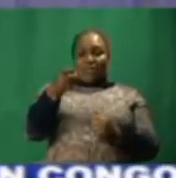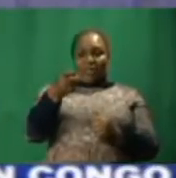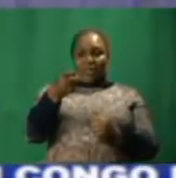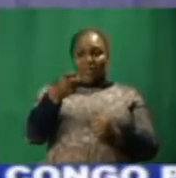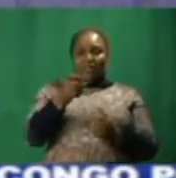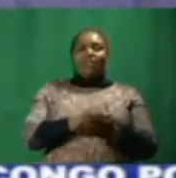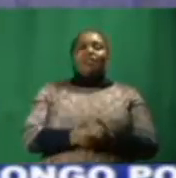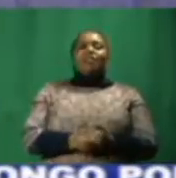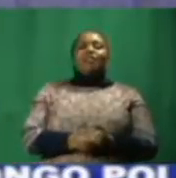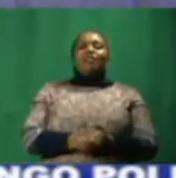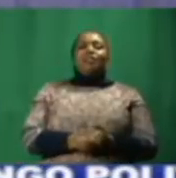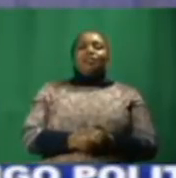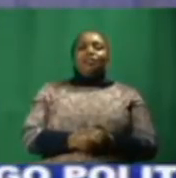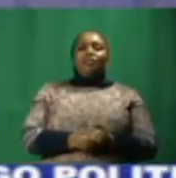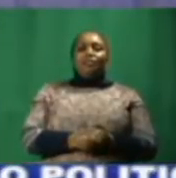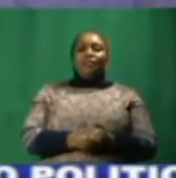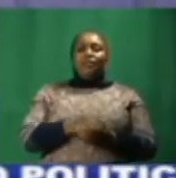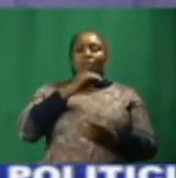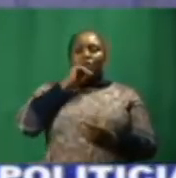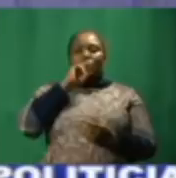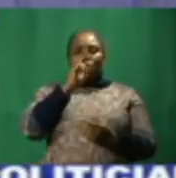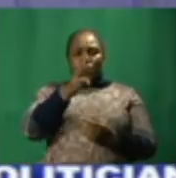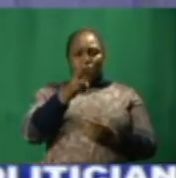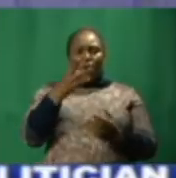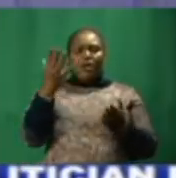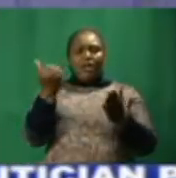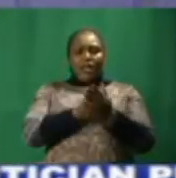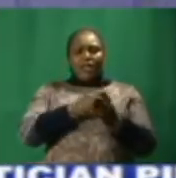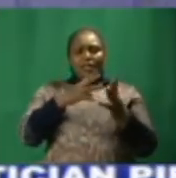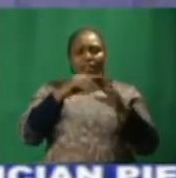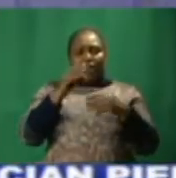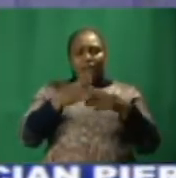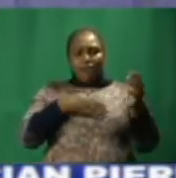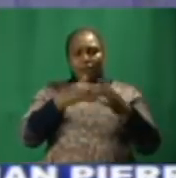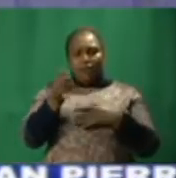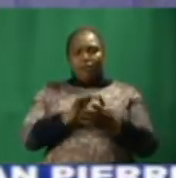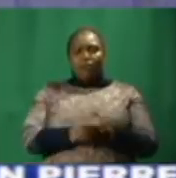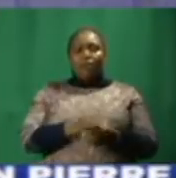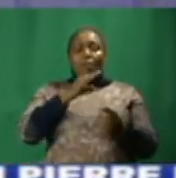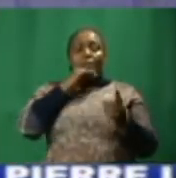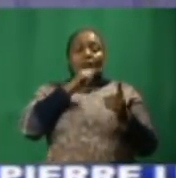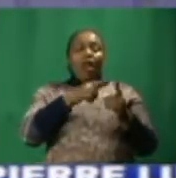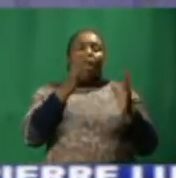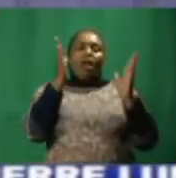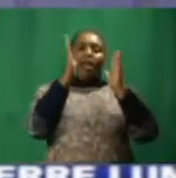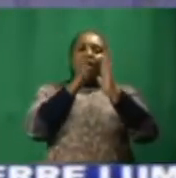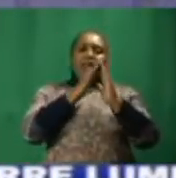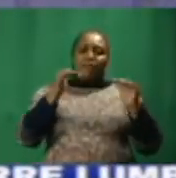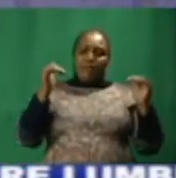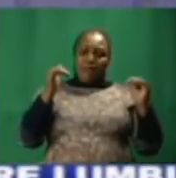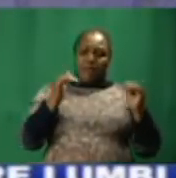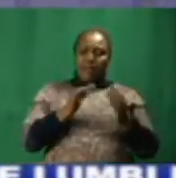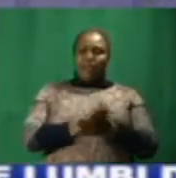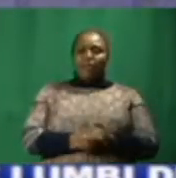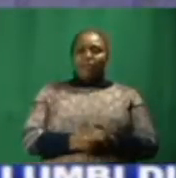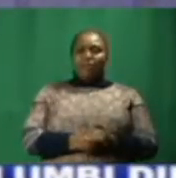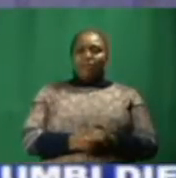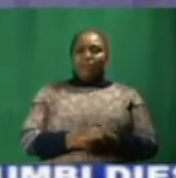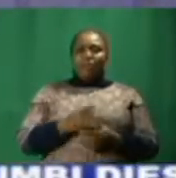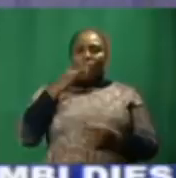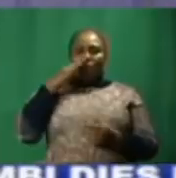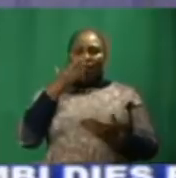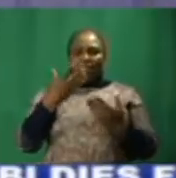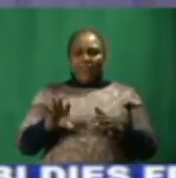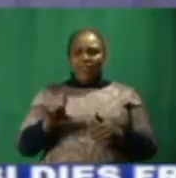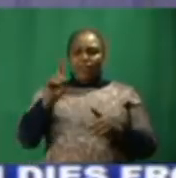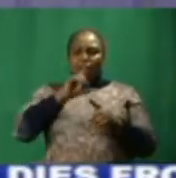udabese uthola lutho thite kumhomelo thite kuyenteka kwekuthi ke mhlawumbe ningabe sewuqhubekile wawudlala